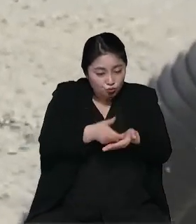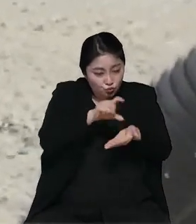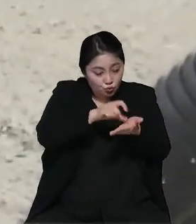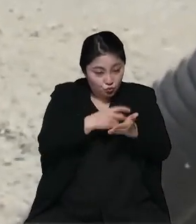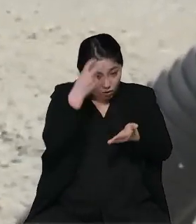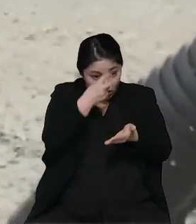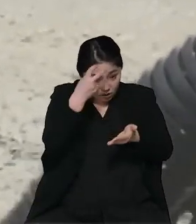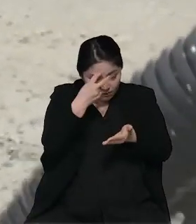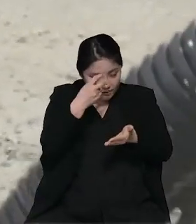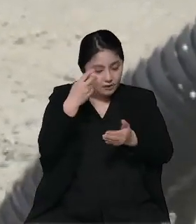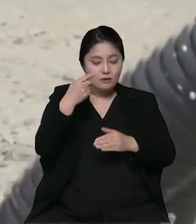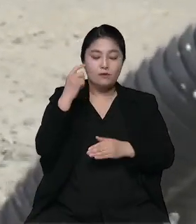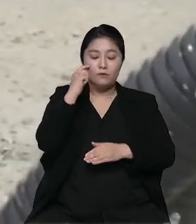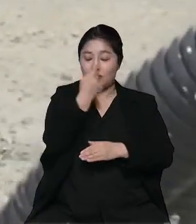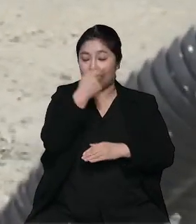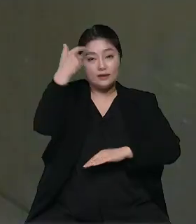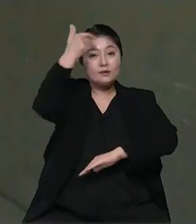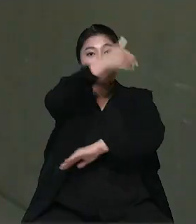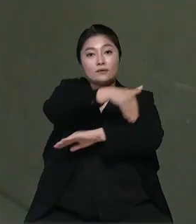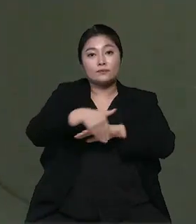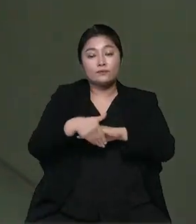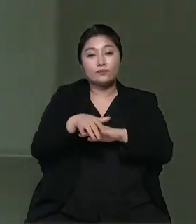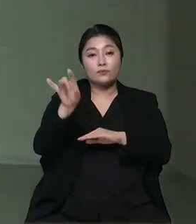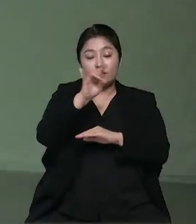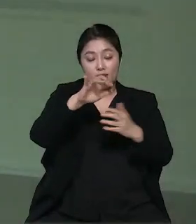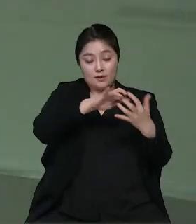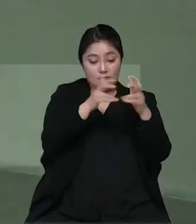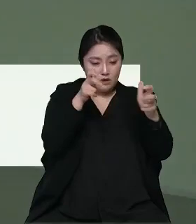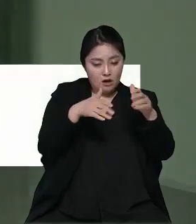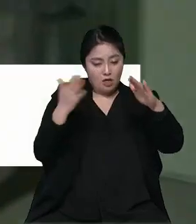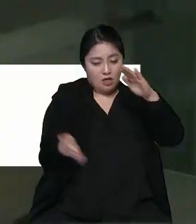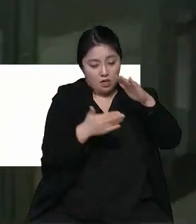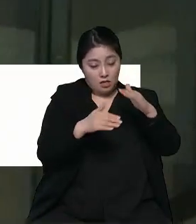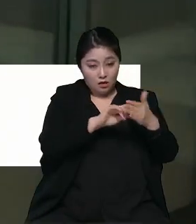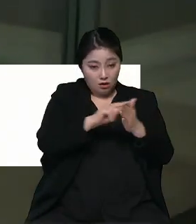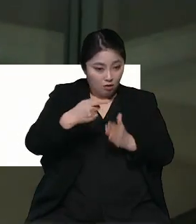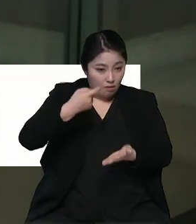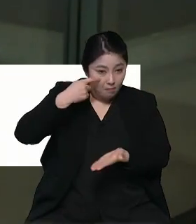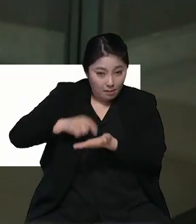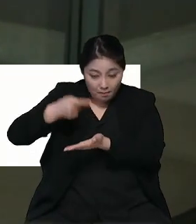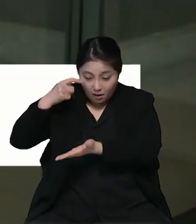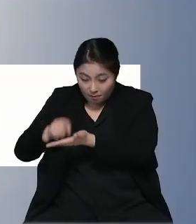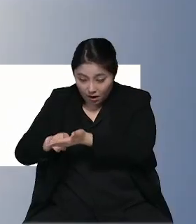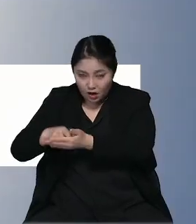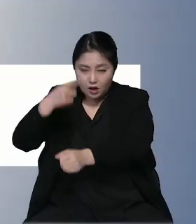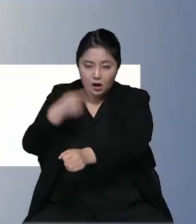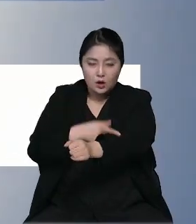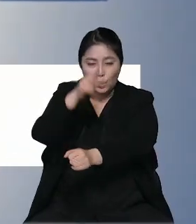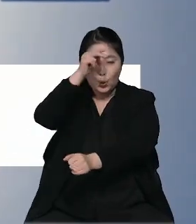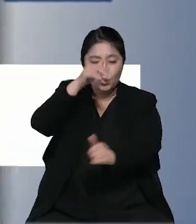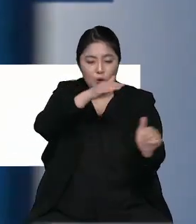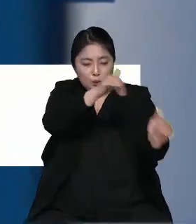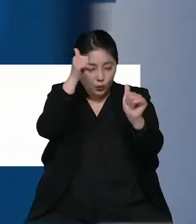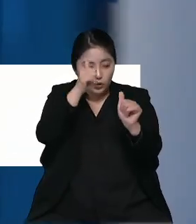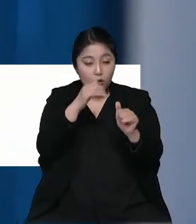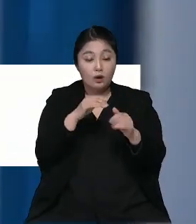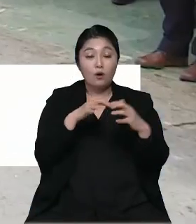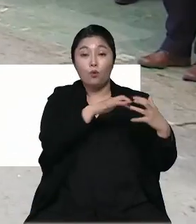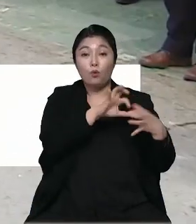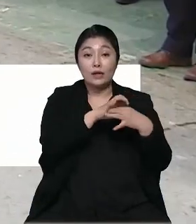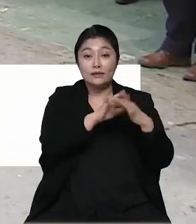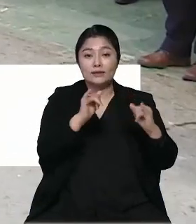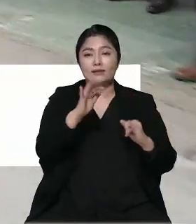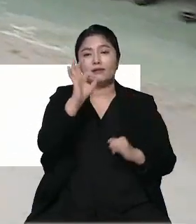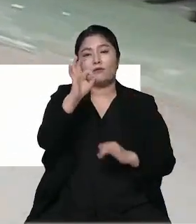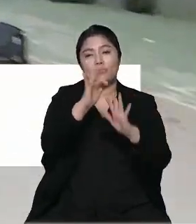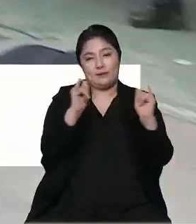사실 여부를 확인할 계획입니다. 현대산업개발의 부실 공사 정황이 속속 드러나면서 경찰이 입건한 공사 관계자는